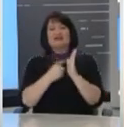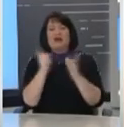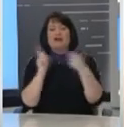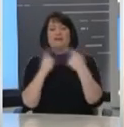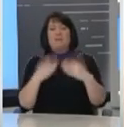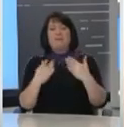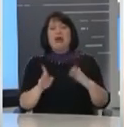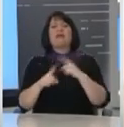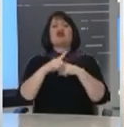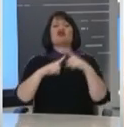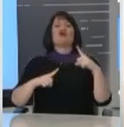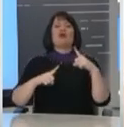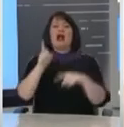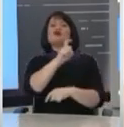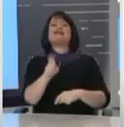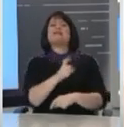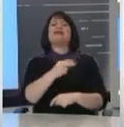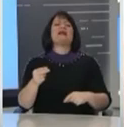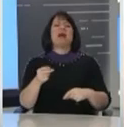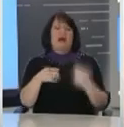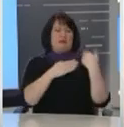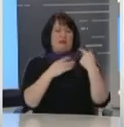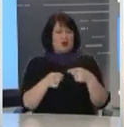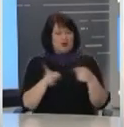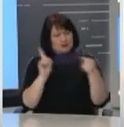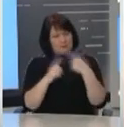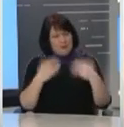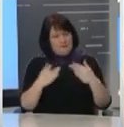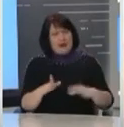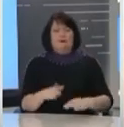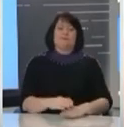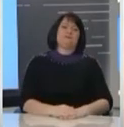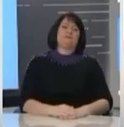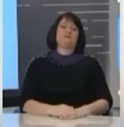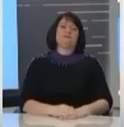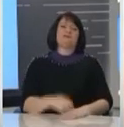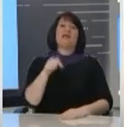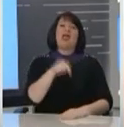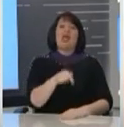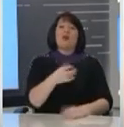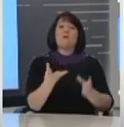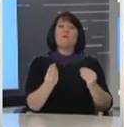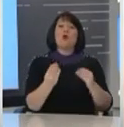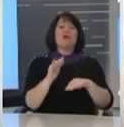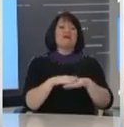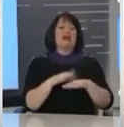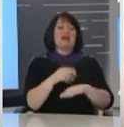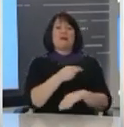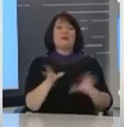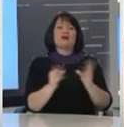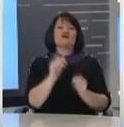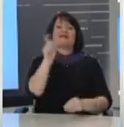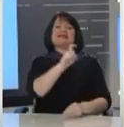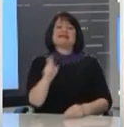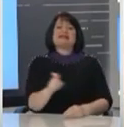Αλλά η υπόθεση Siemens και οι πολλούς μέσα σε αυτήν εδώ την αίθουσα και έτσι μια